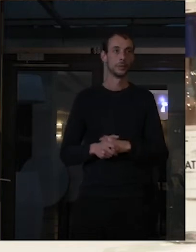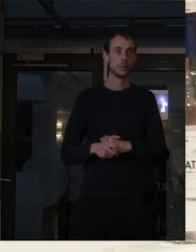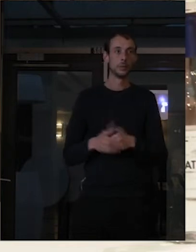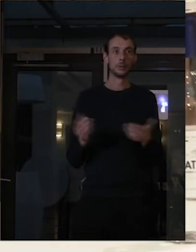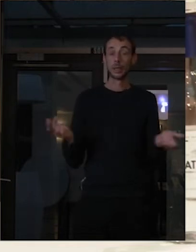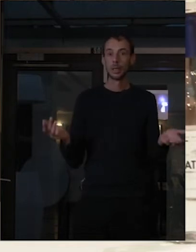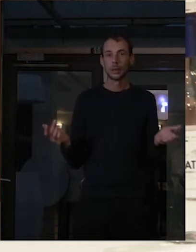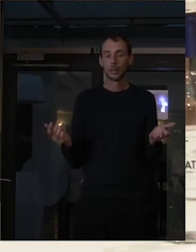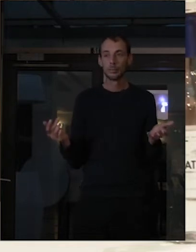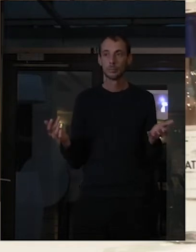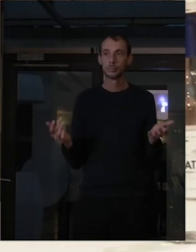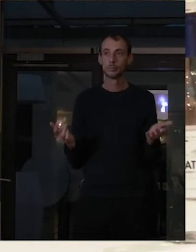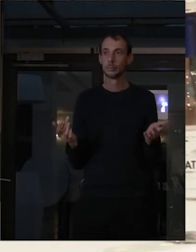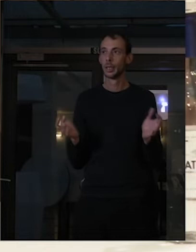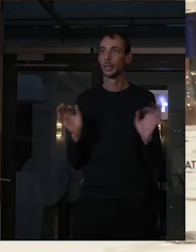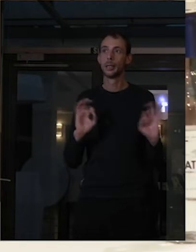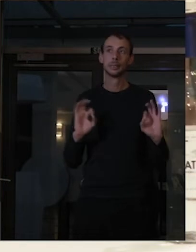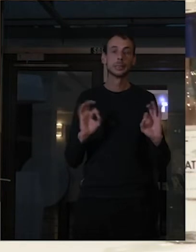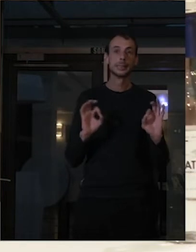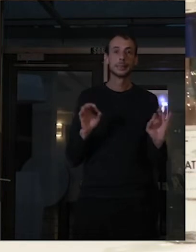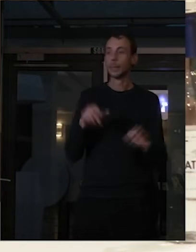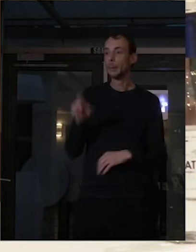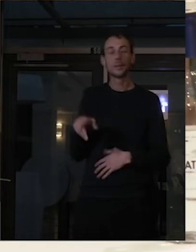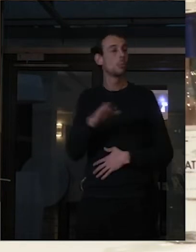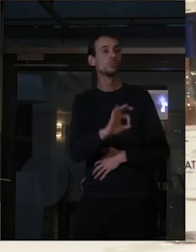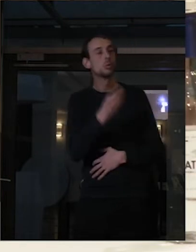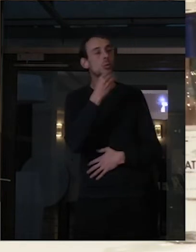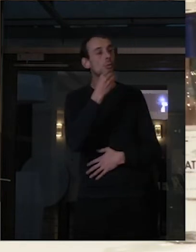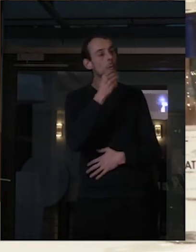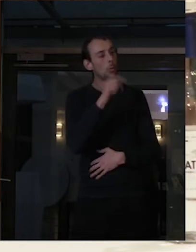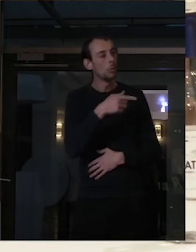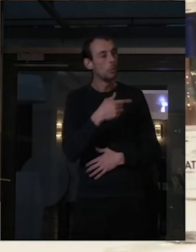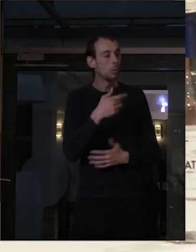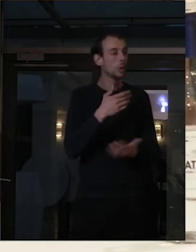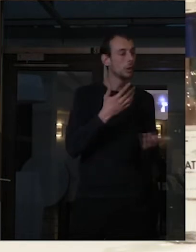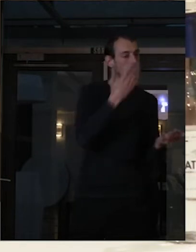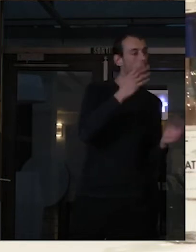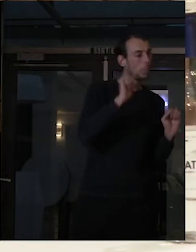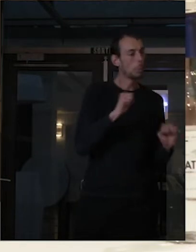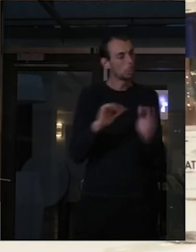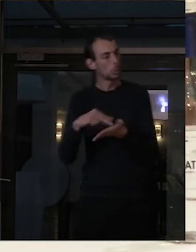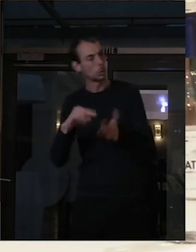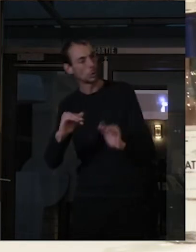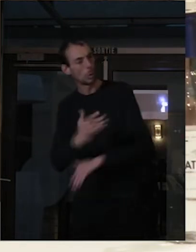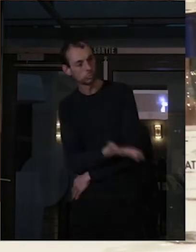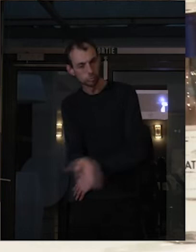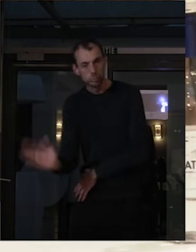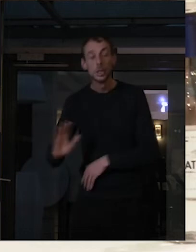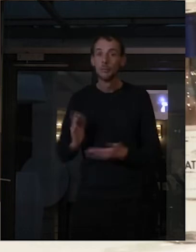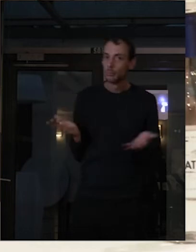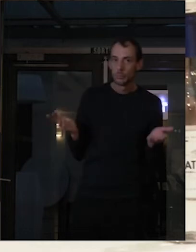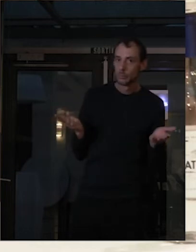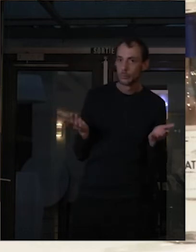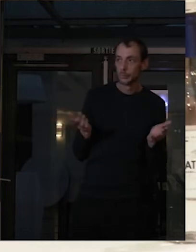« Oui, tu es noire, tu peux faire de la danse », mais il n'y a pas eu de tenue adaptée pendant très très